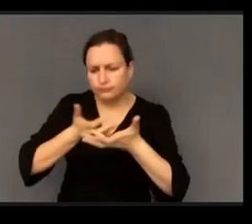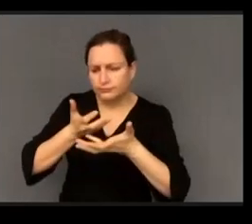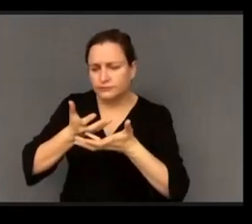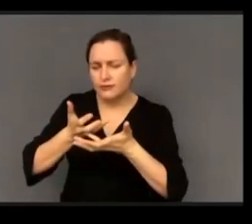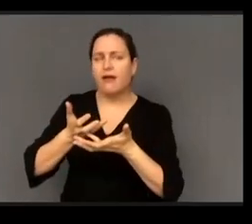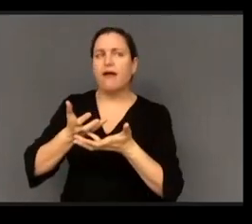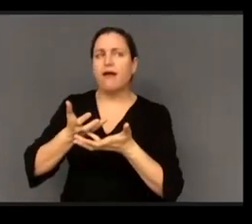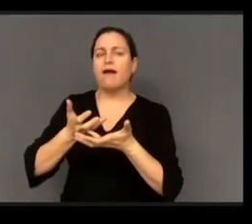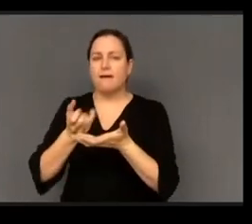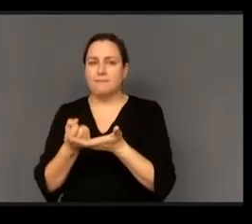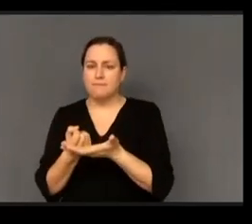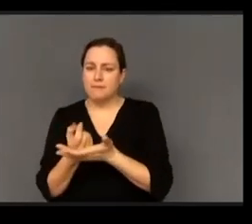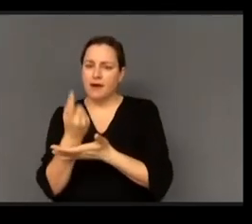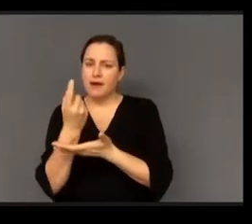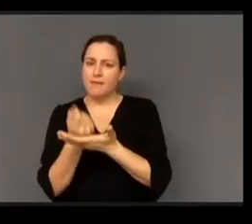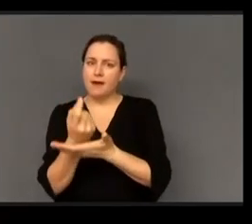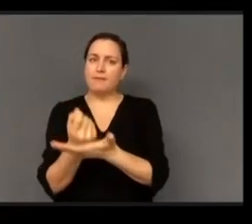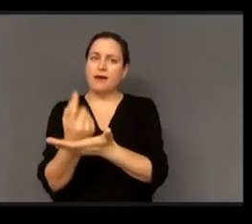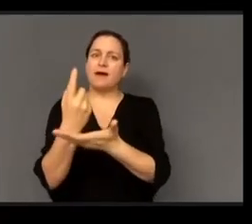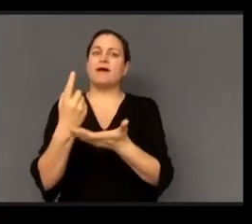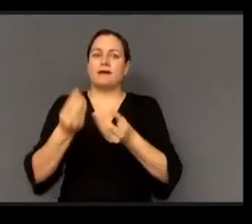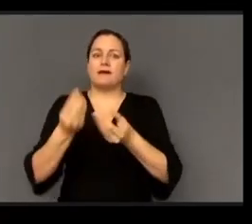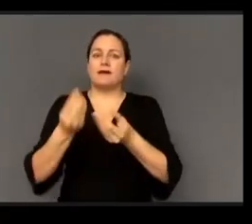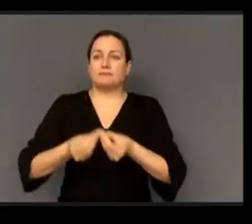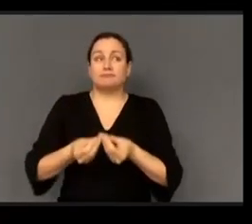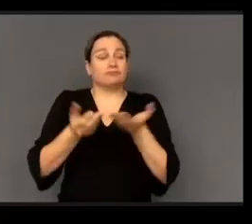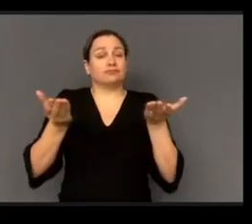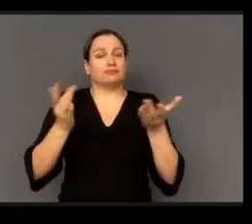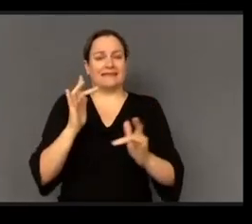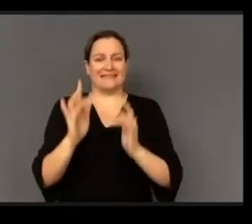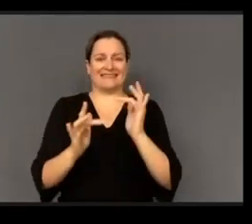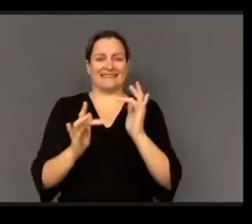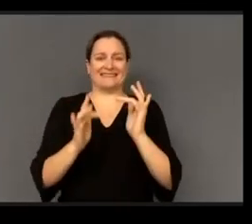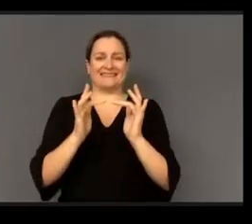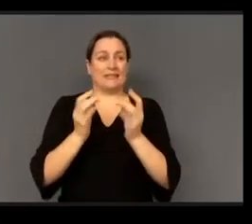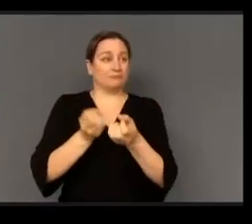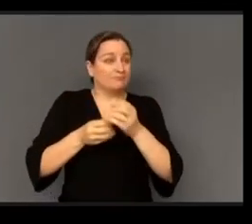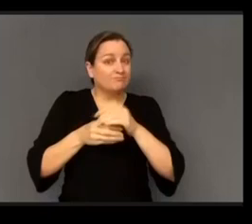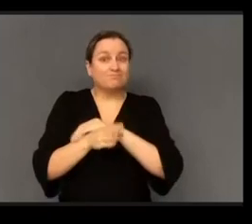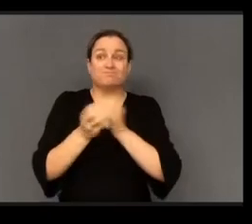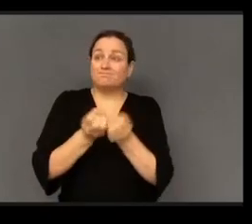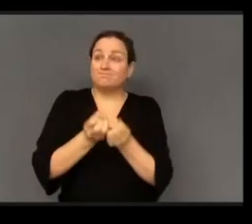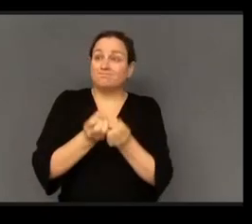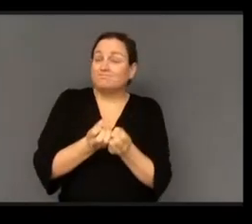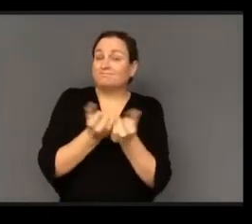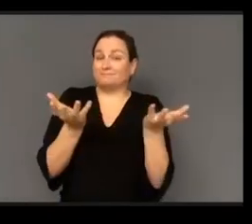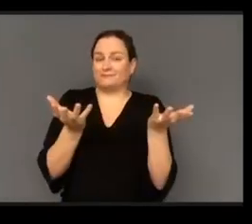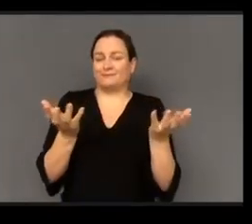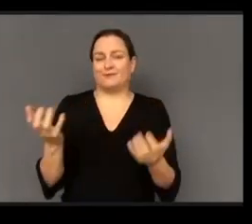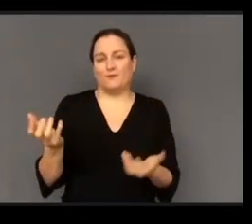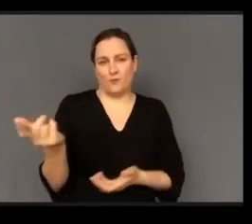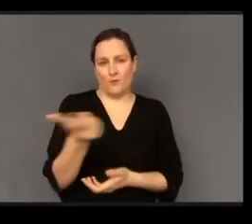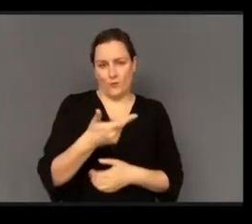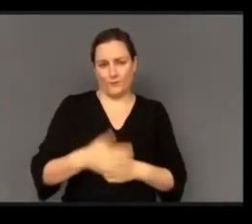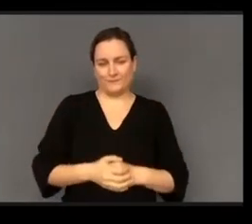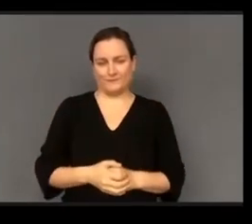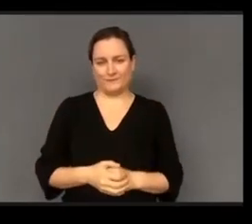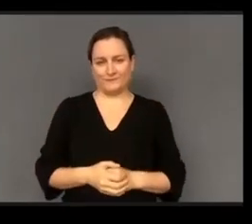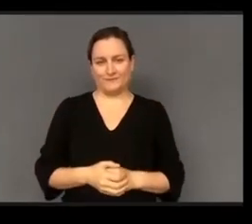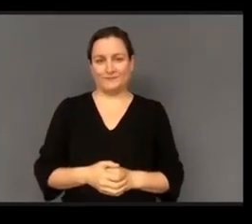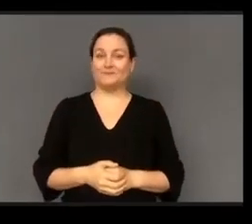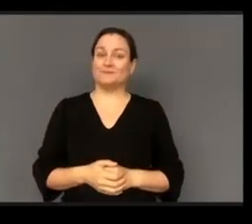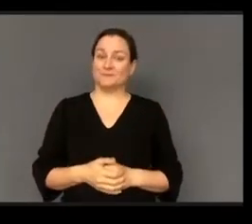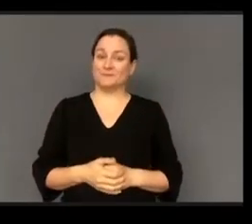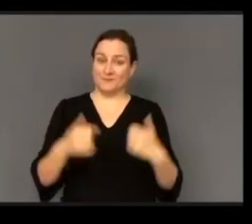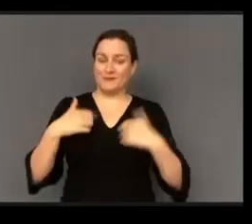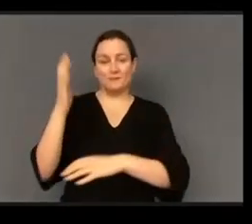对在座的每一个人都会是一次有意义、有收获的会议。好，我的开幕